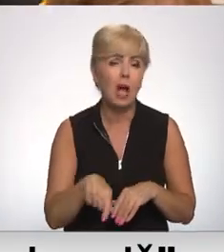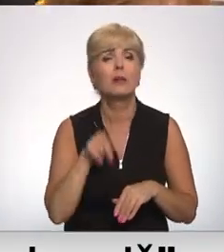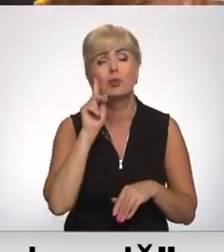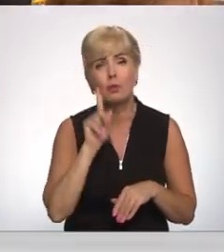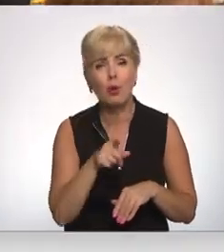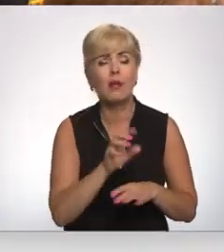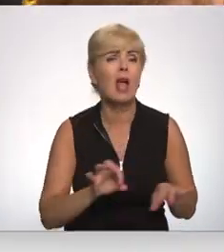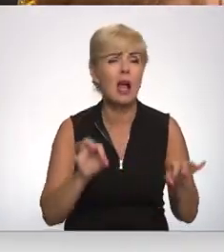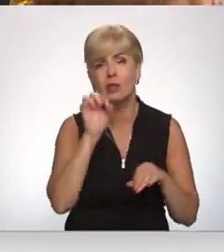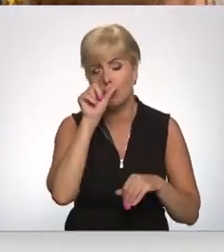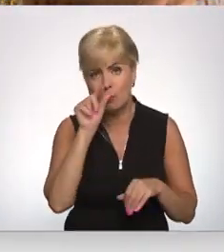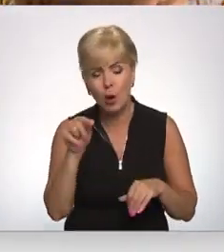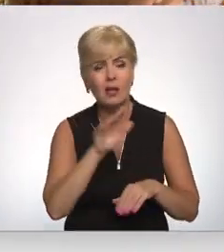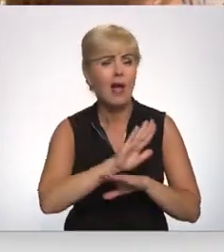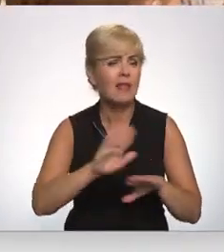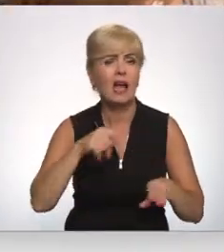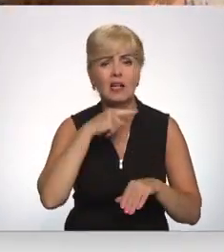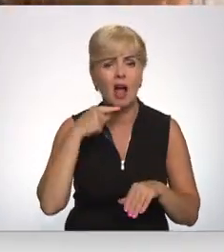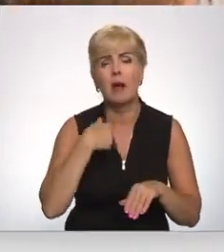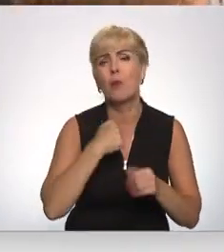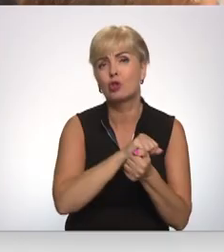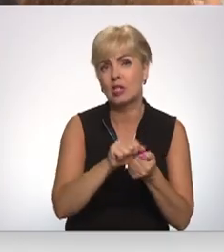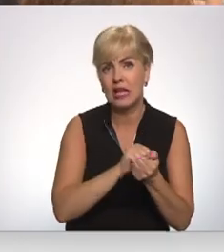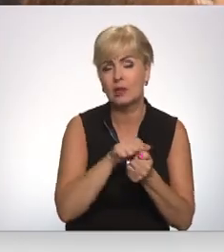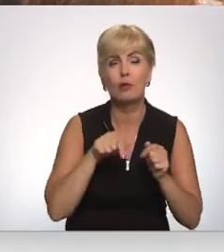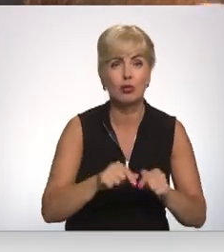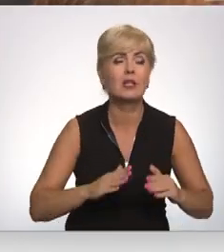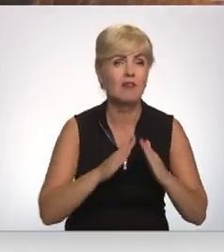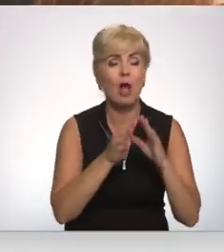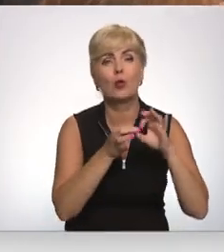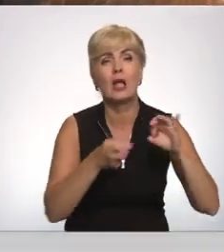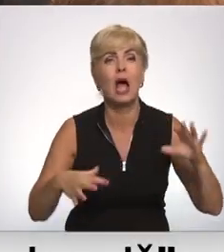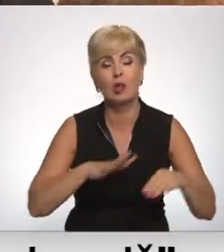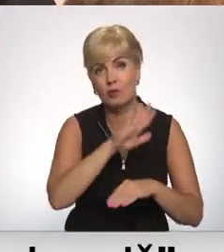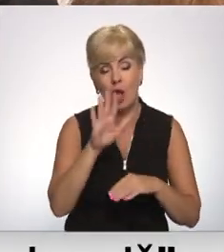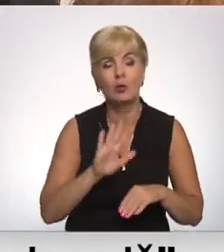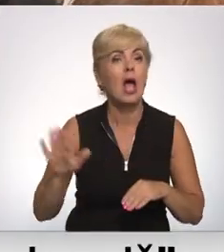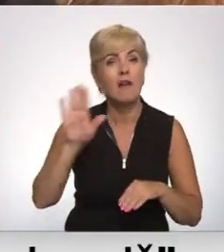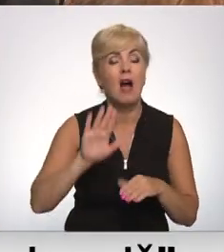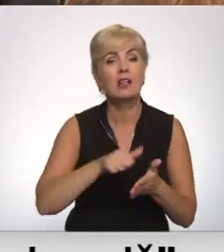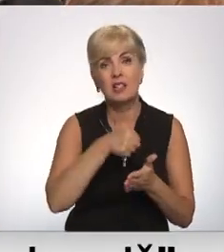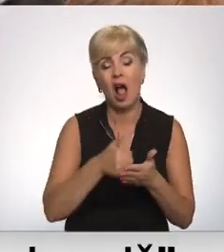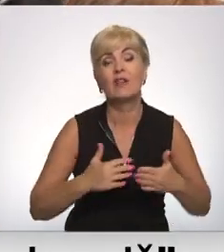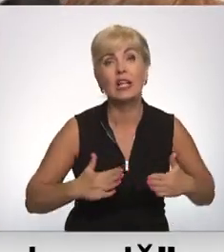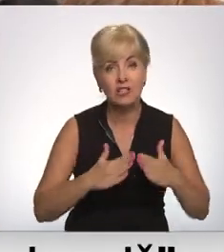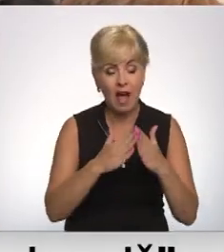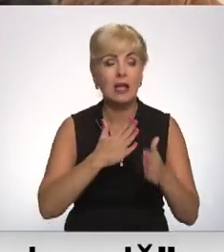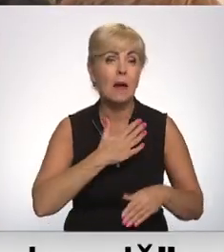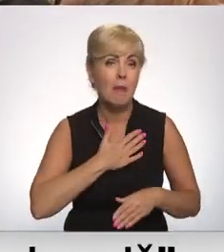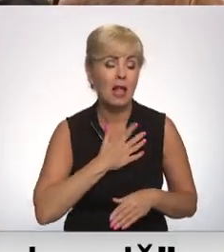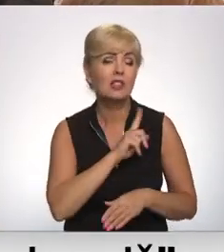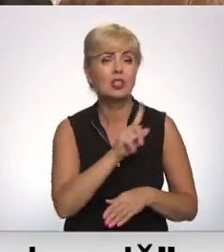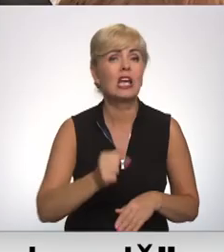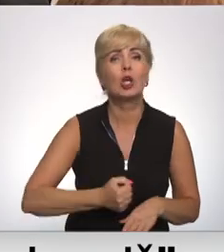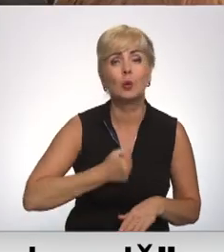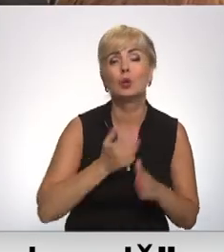Protams, nekāds Putins, nekāda Krievija mums neizbojā šo svētkus neatkarības dienu, kas ir valsts galvenie svētki. Man liekas, lai cik grūti